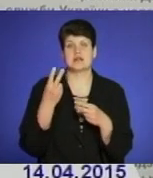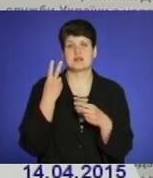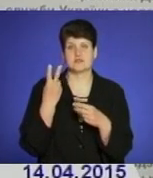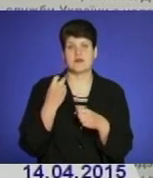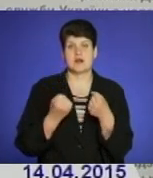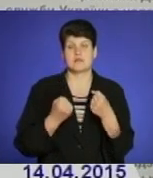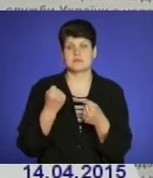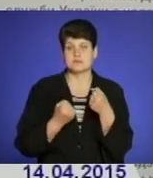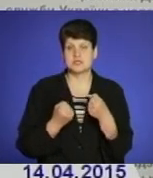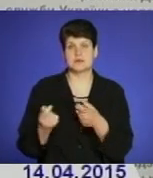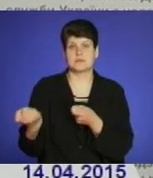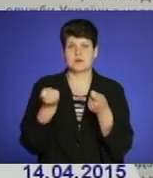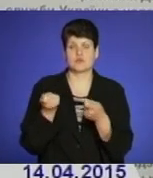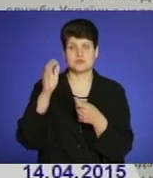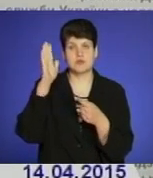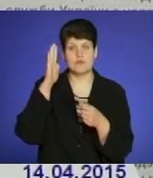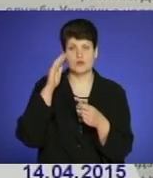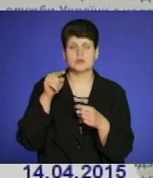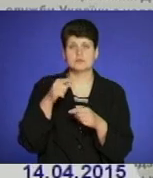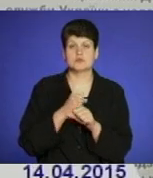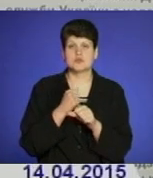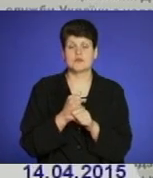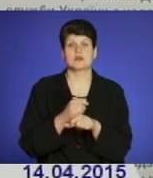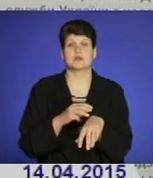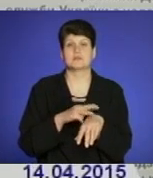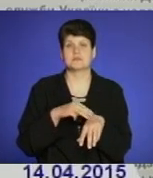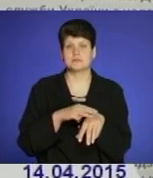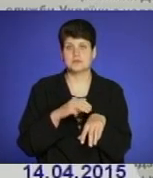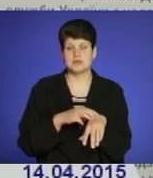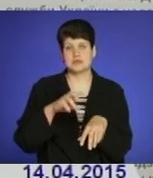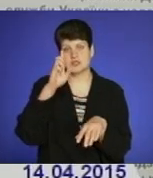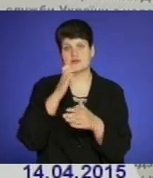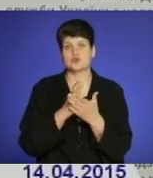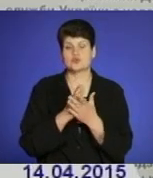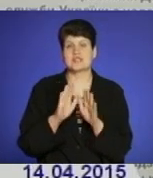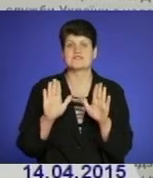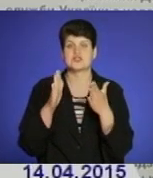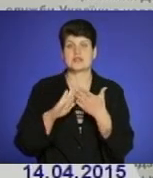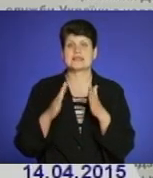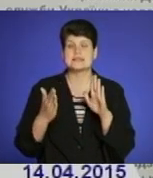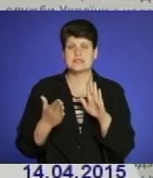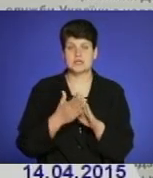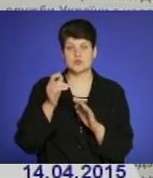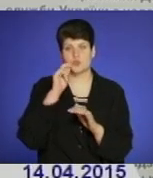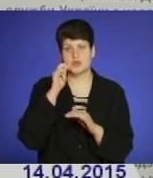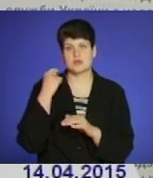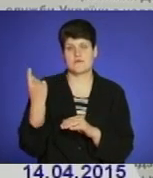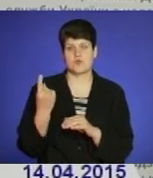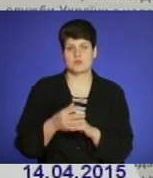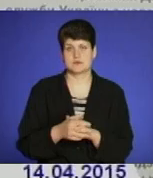води. На місці пожежі працювала оперативна група управління Державної служби з надзвичайних ситуацій України в